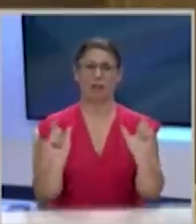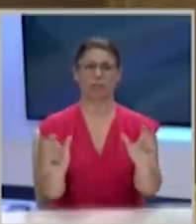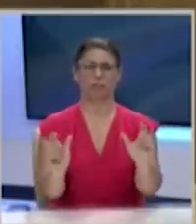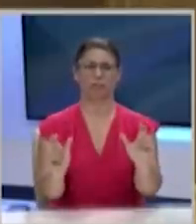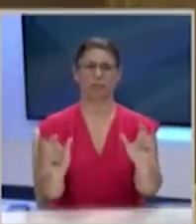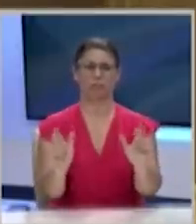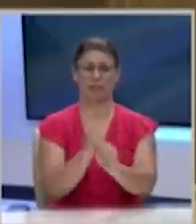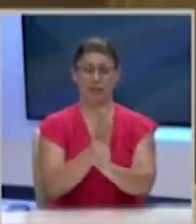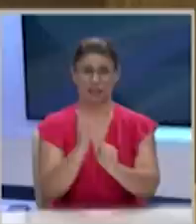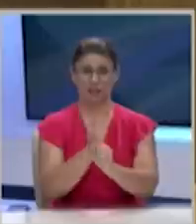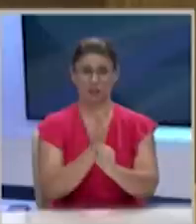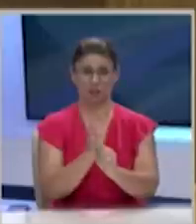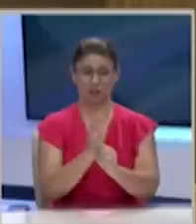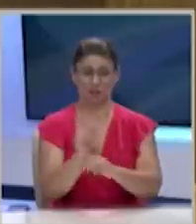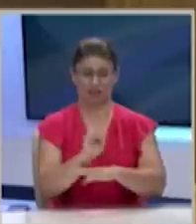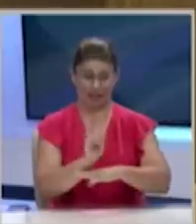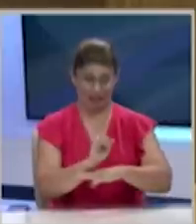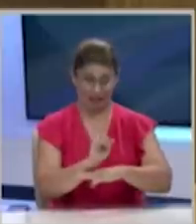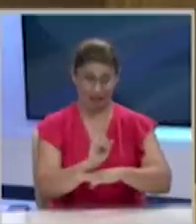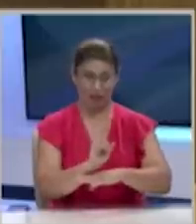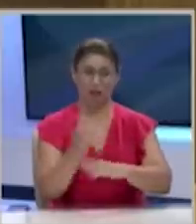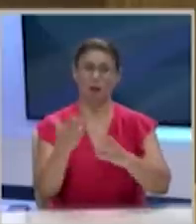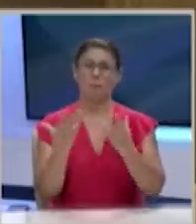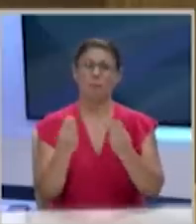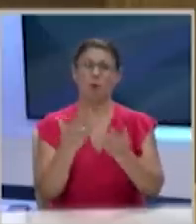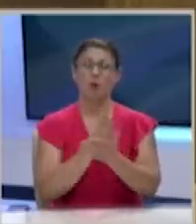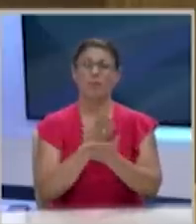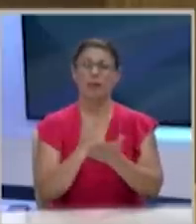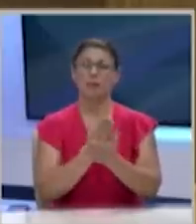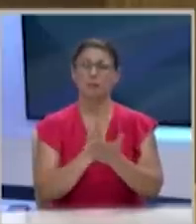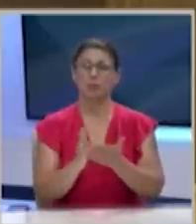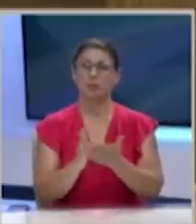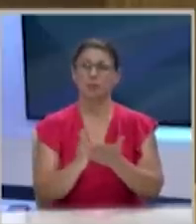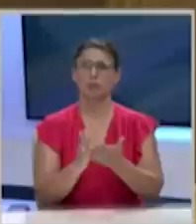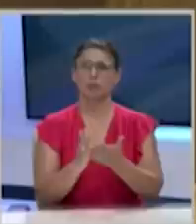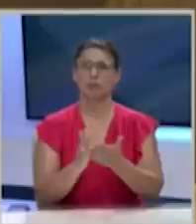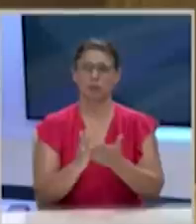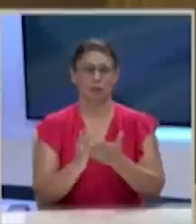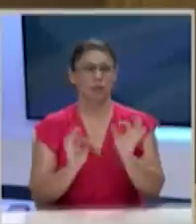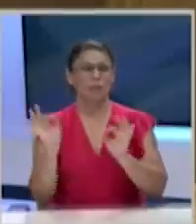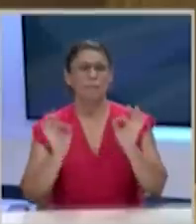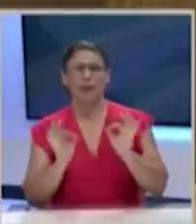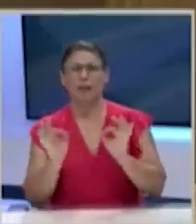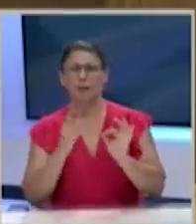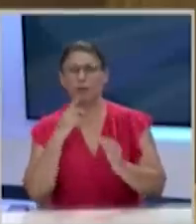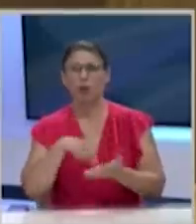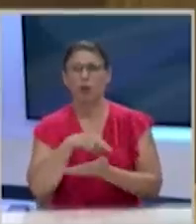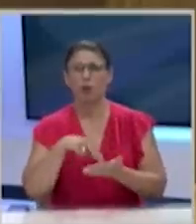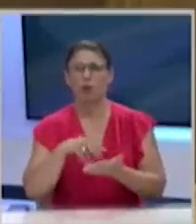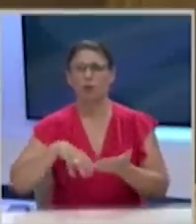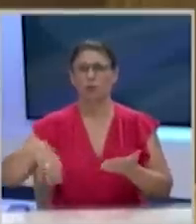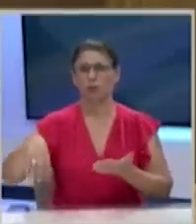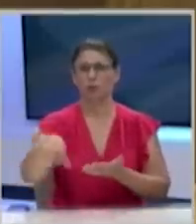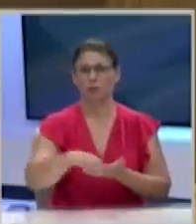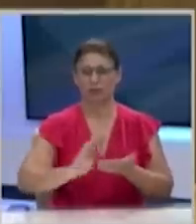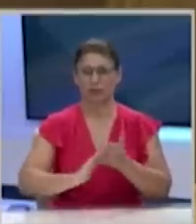για καταστροφές στα χαρτιά, με πολυδιάσπαση και περιγραφές ρόλων κάθε φορέα και στην